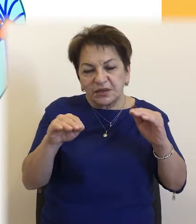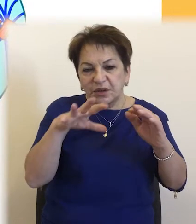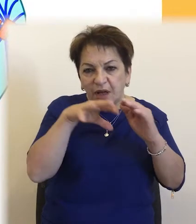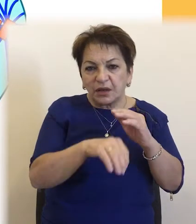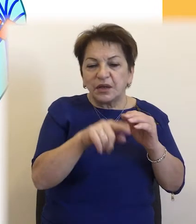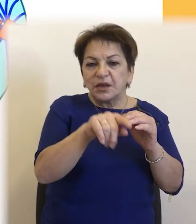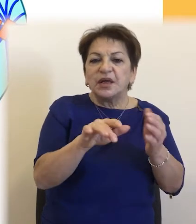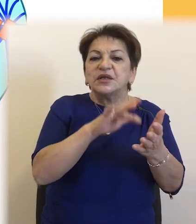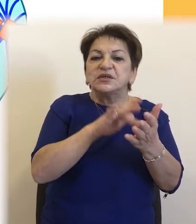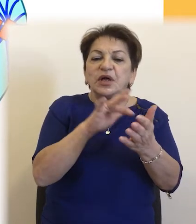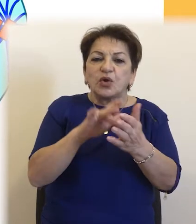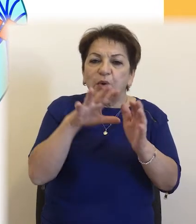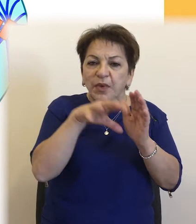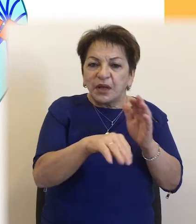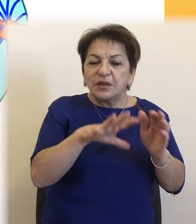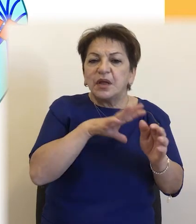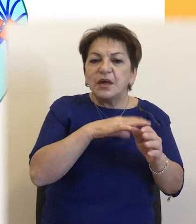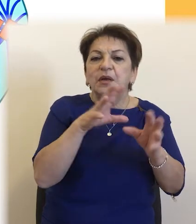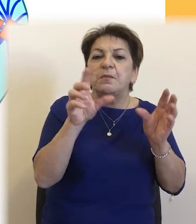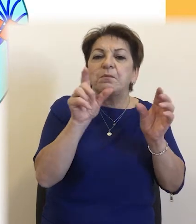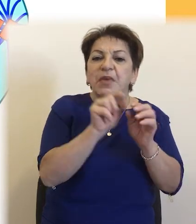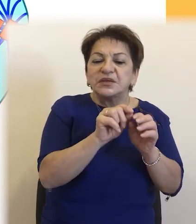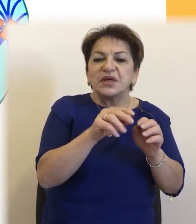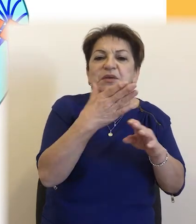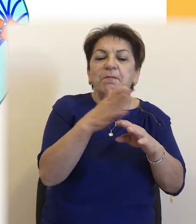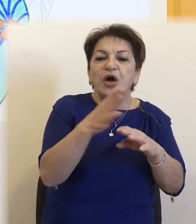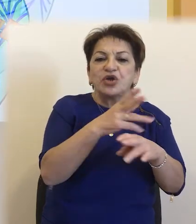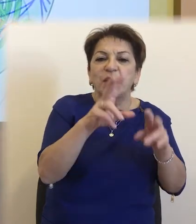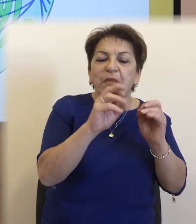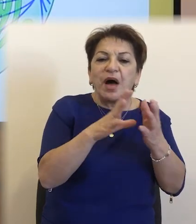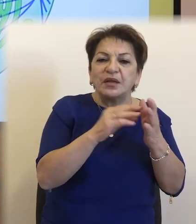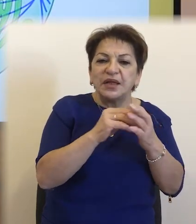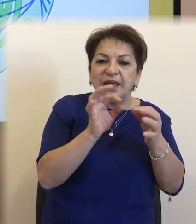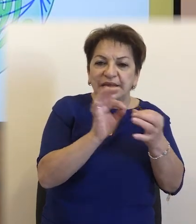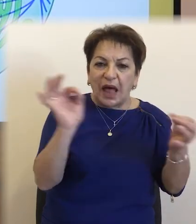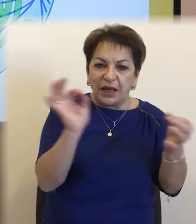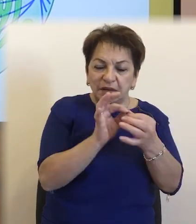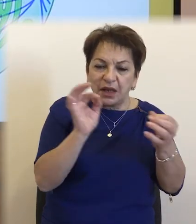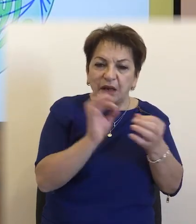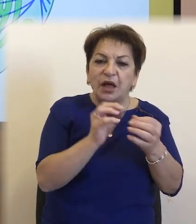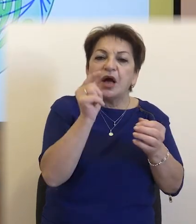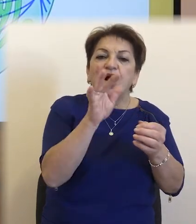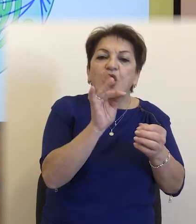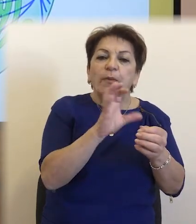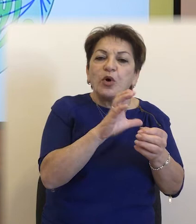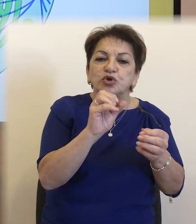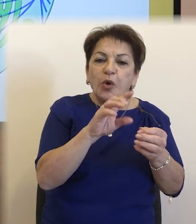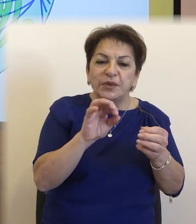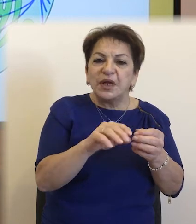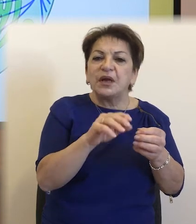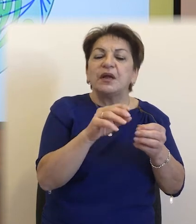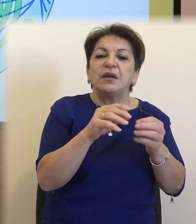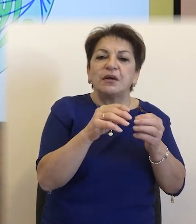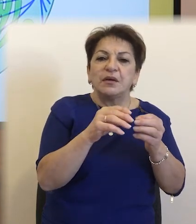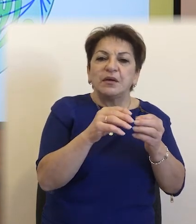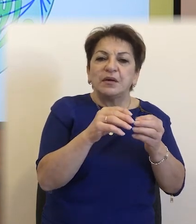մասում և նրանց ծենտրոմերներին միացած են բաժանման իլիկի թելիկները, կրոմոսոմները իրենց